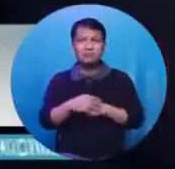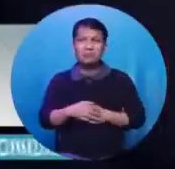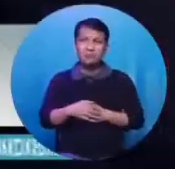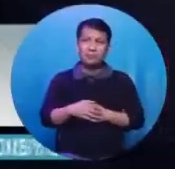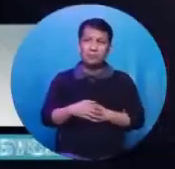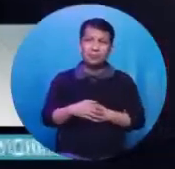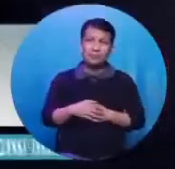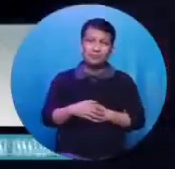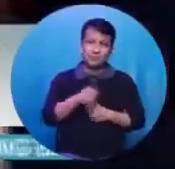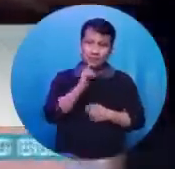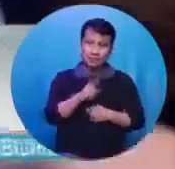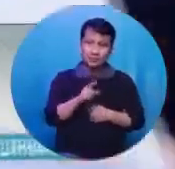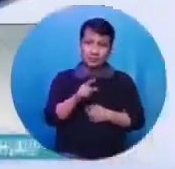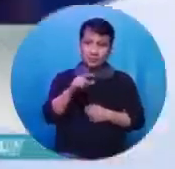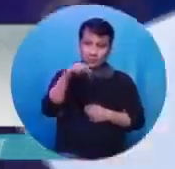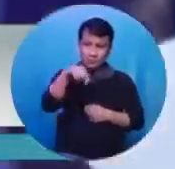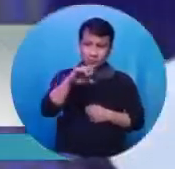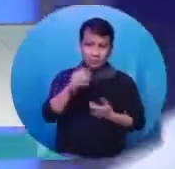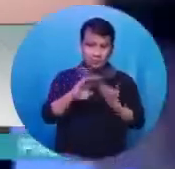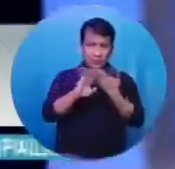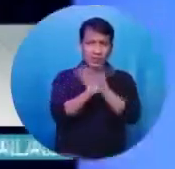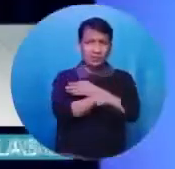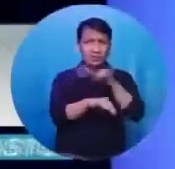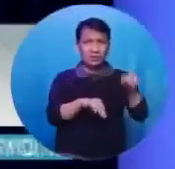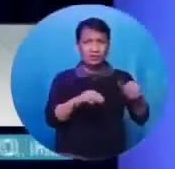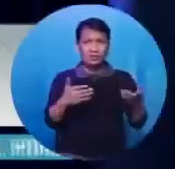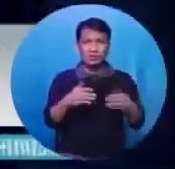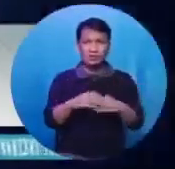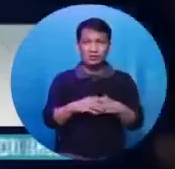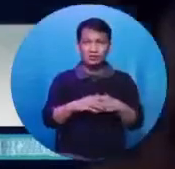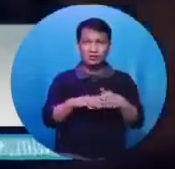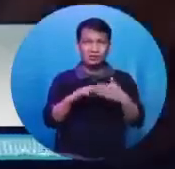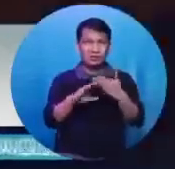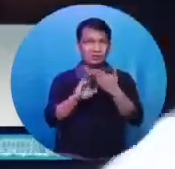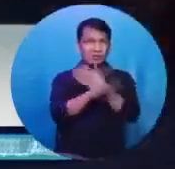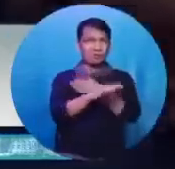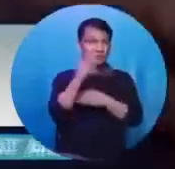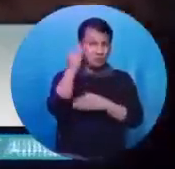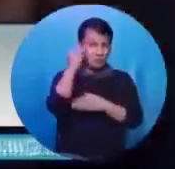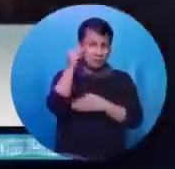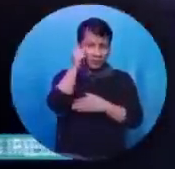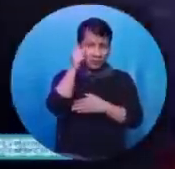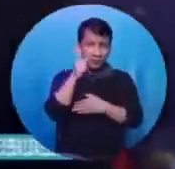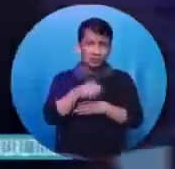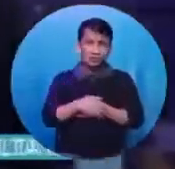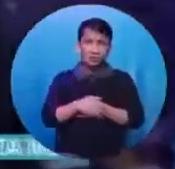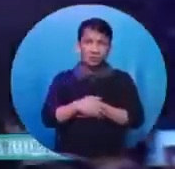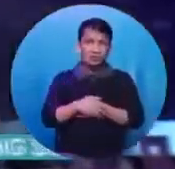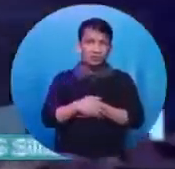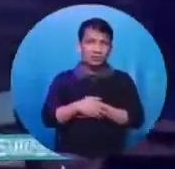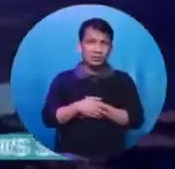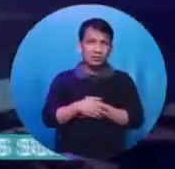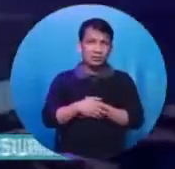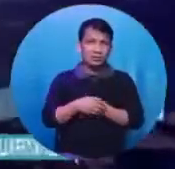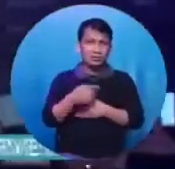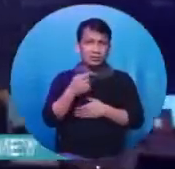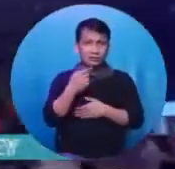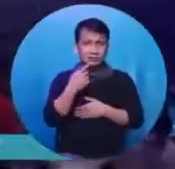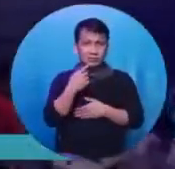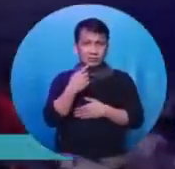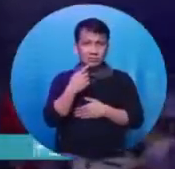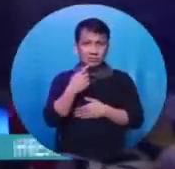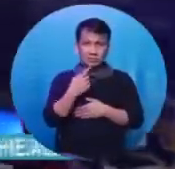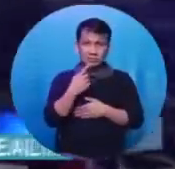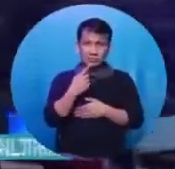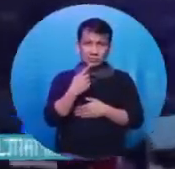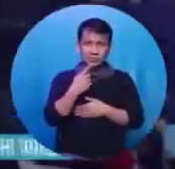naman, eto, sabi ni Queenie, Xander, ibalik mo na lang yung pagka-Marlo mo. Kasi syempre na may miss nga naman nila noong mga panahon na hindi pa raw